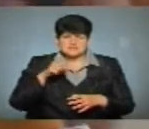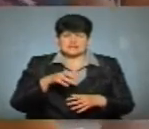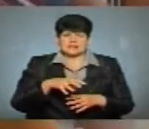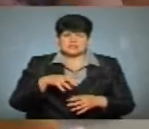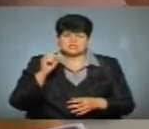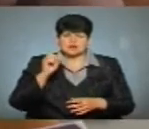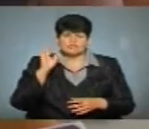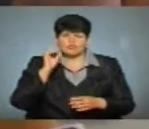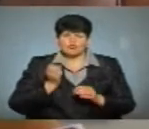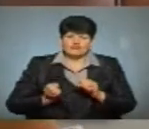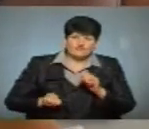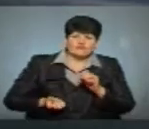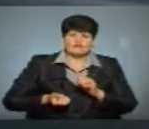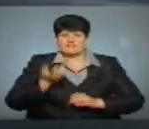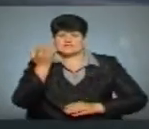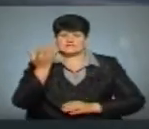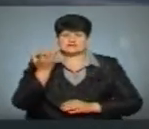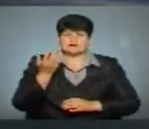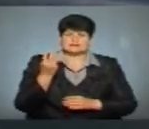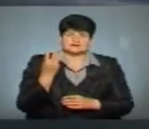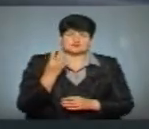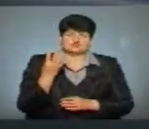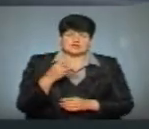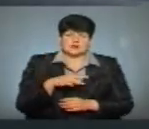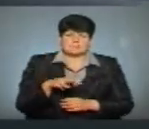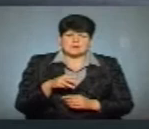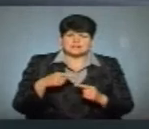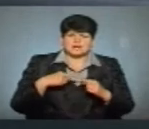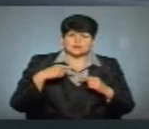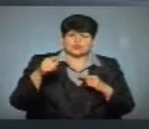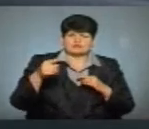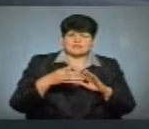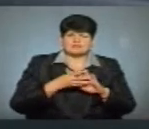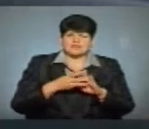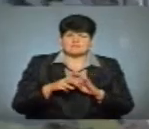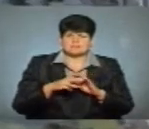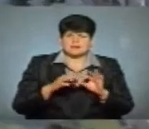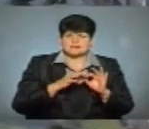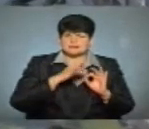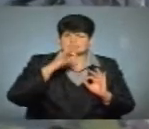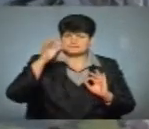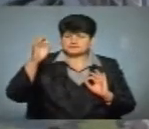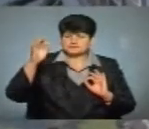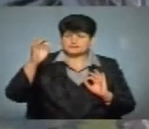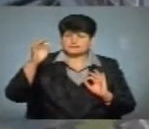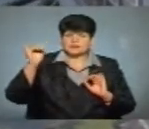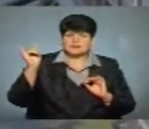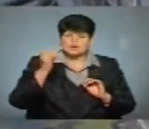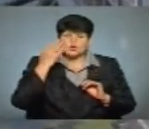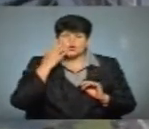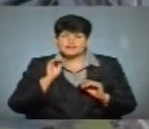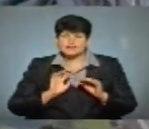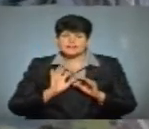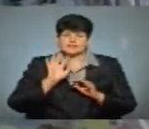воду, викидають вверх на 3-4 метри, довжина 9 метрів струї, і коли летить,